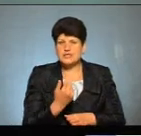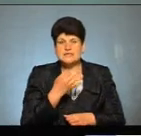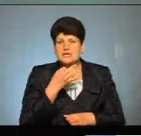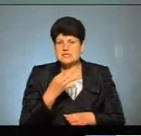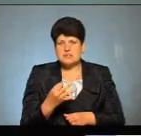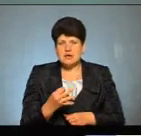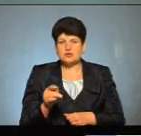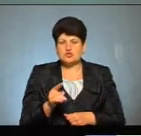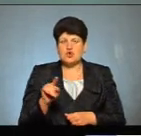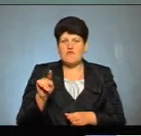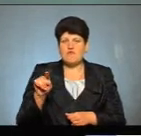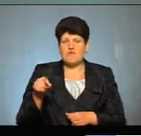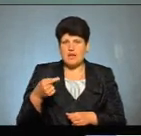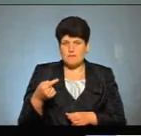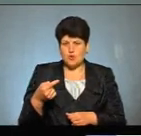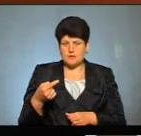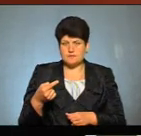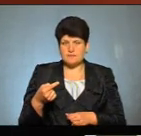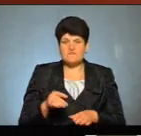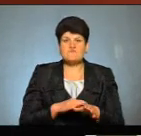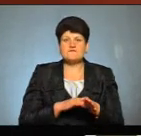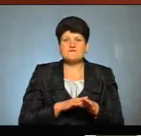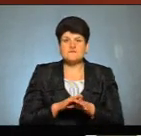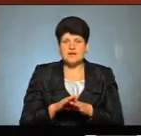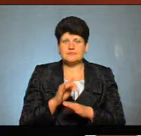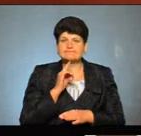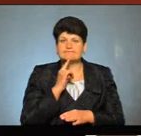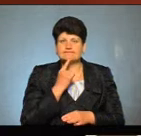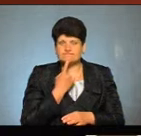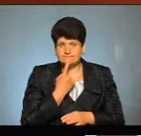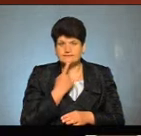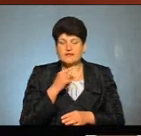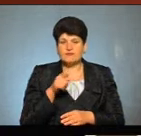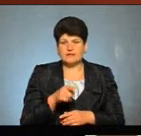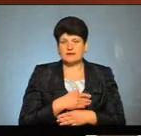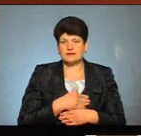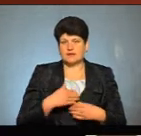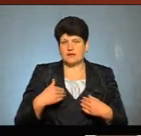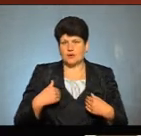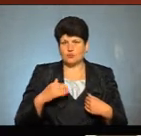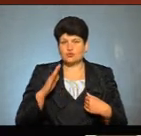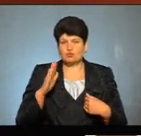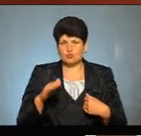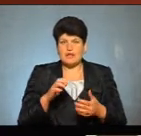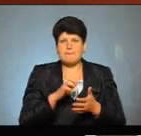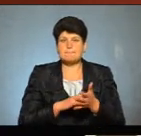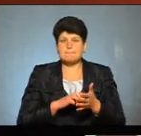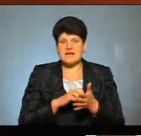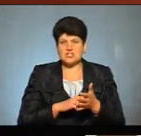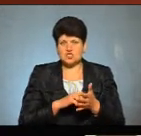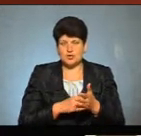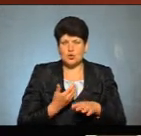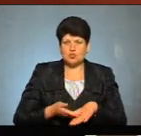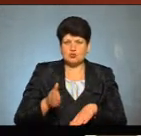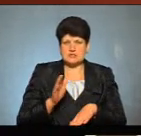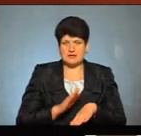що вимоги виконати доволі складно, і вони би не хотіли бути причиною